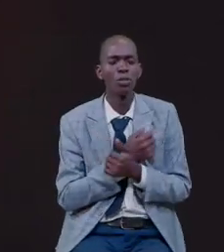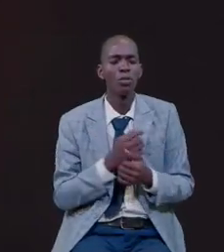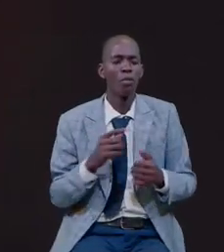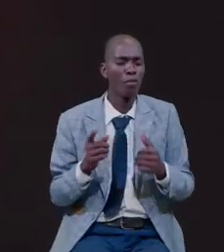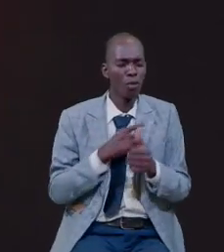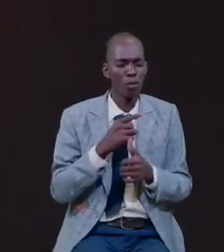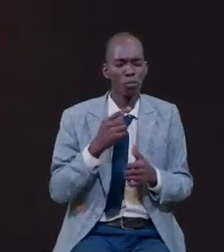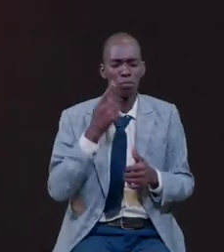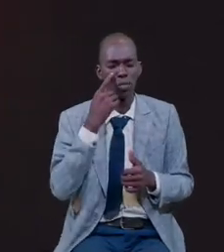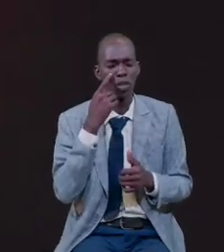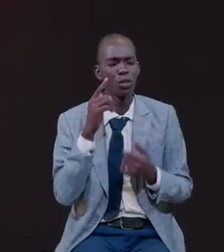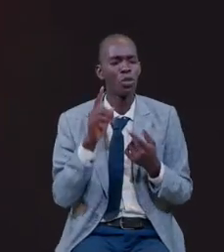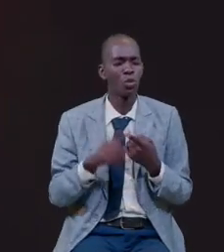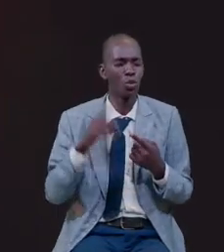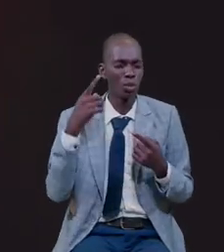leur première